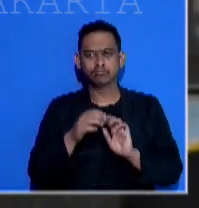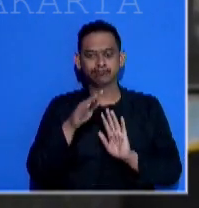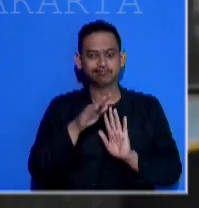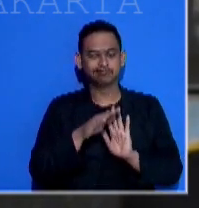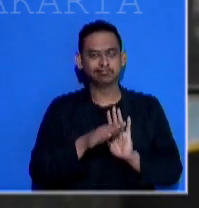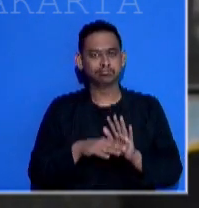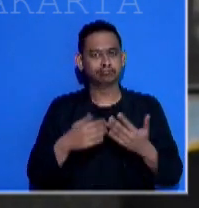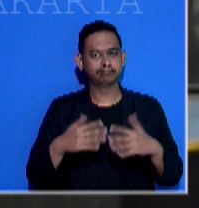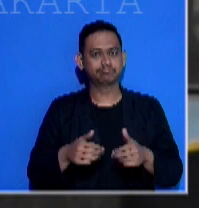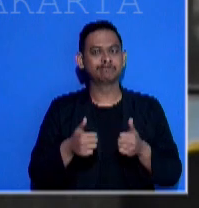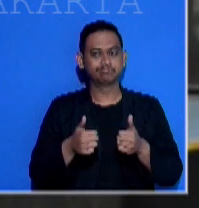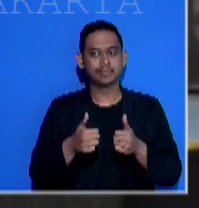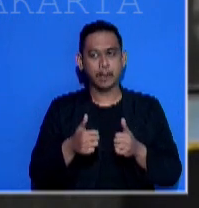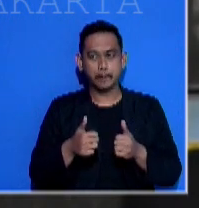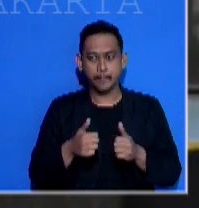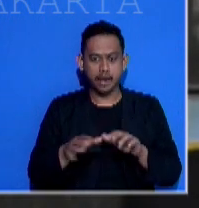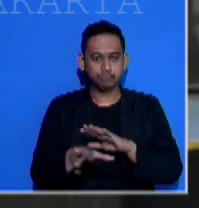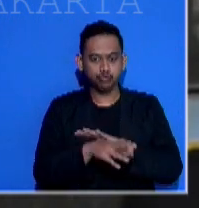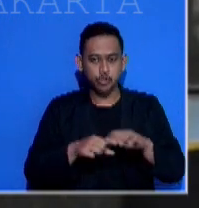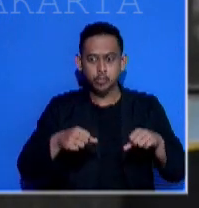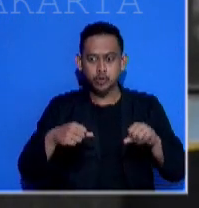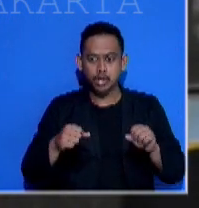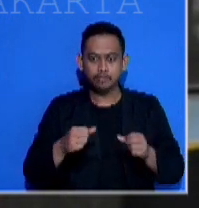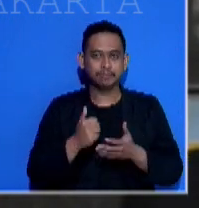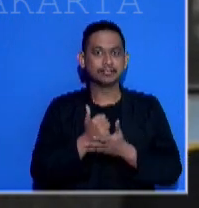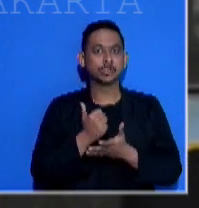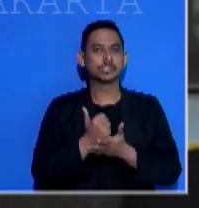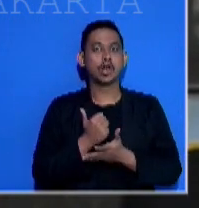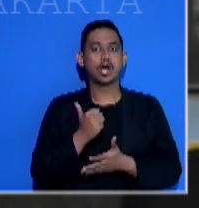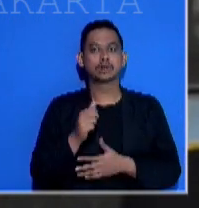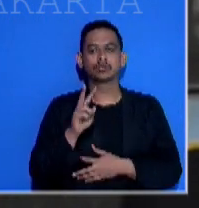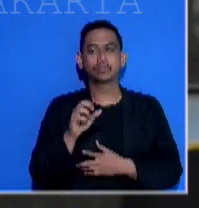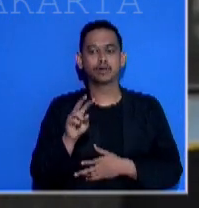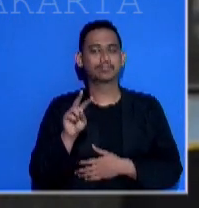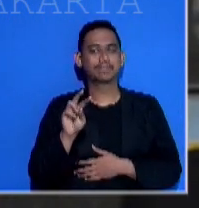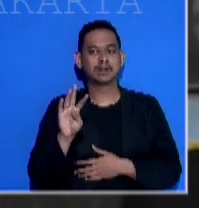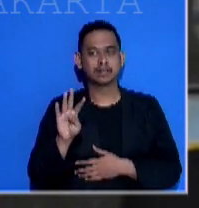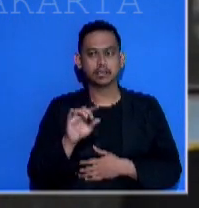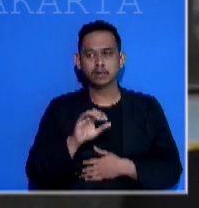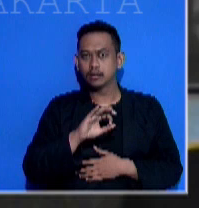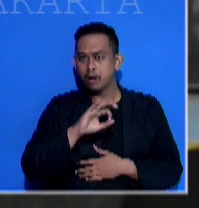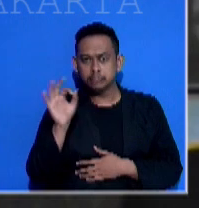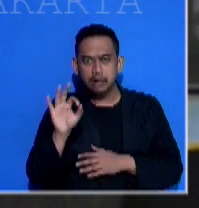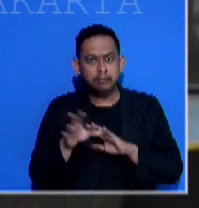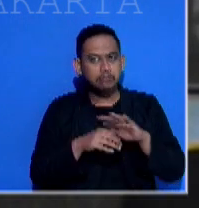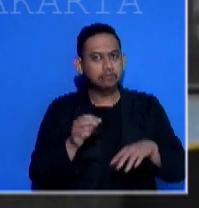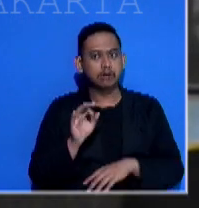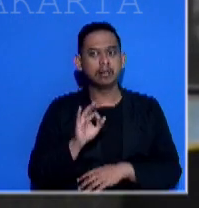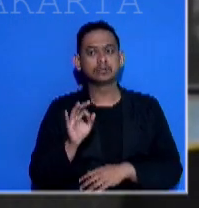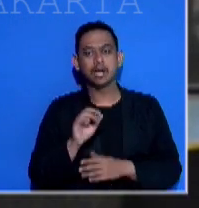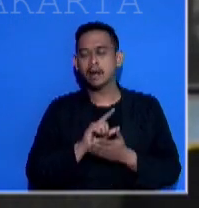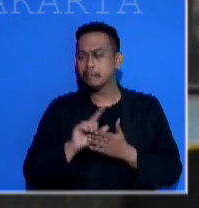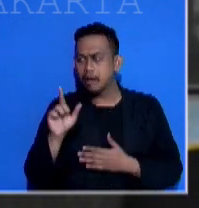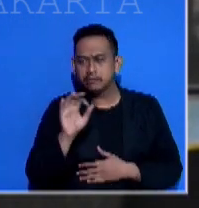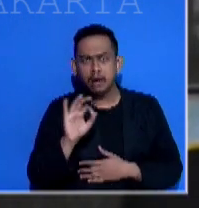kejadian curas. Alhamdulillah ini di 2024 tidak ada kejadian. Untuk curat